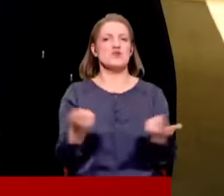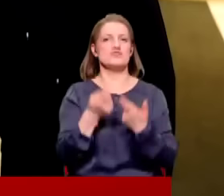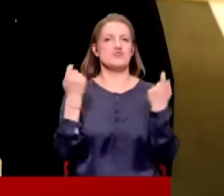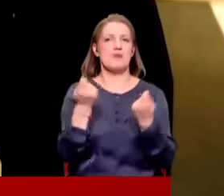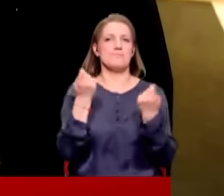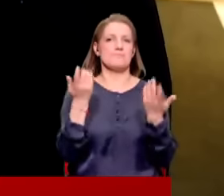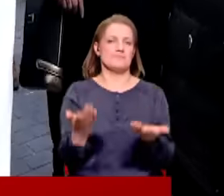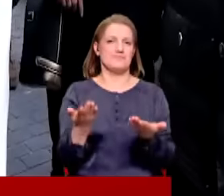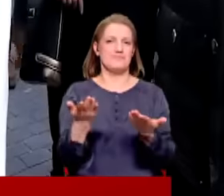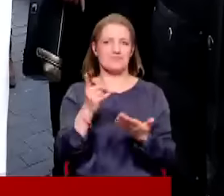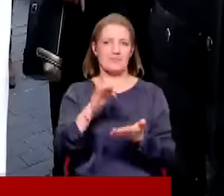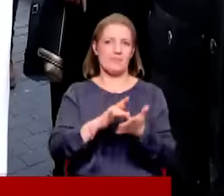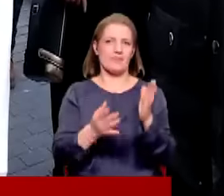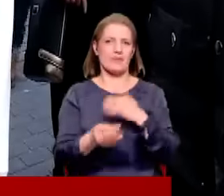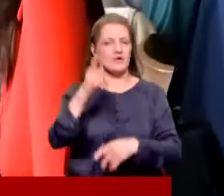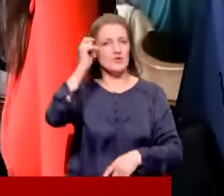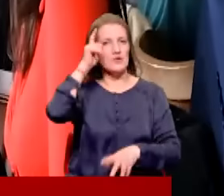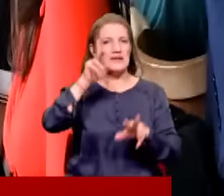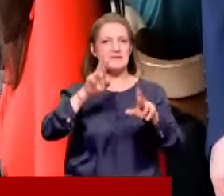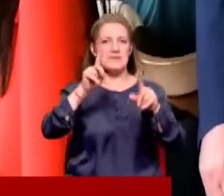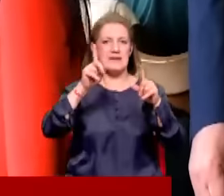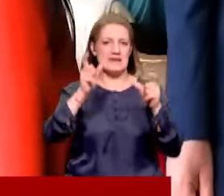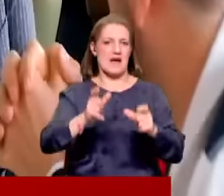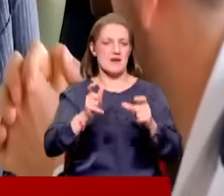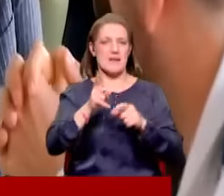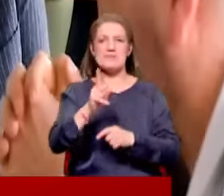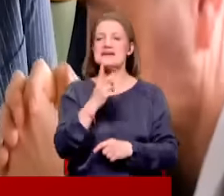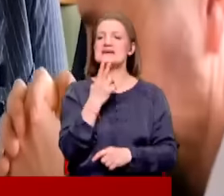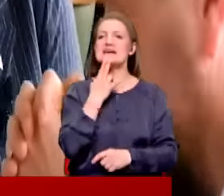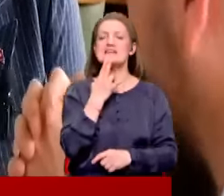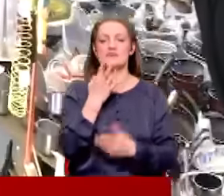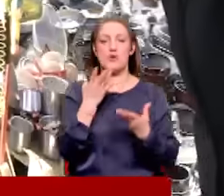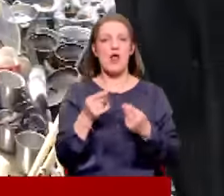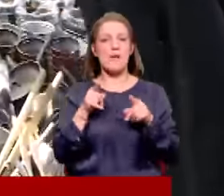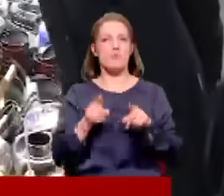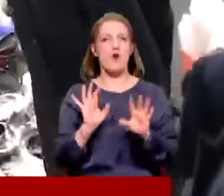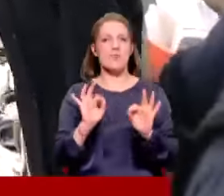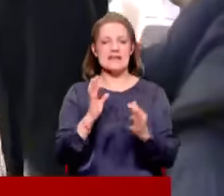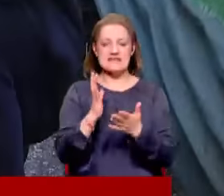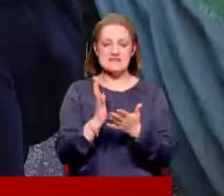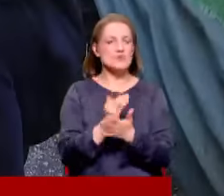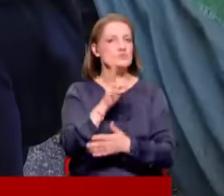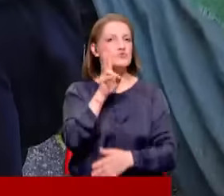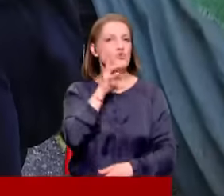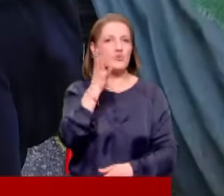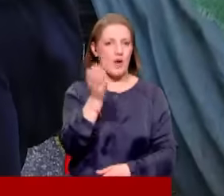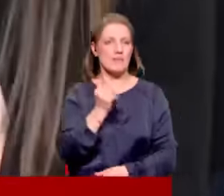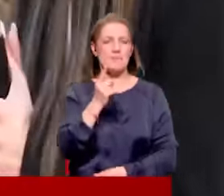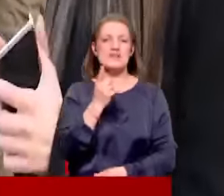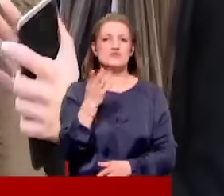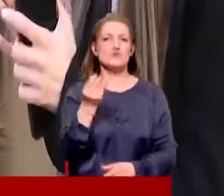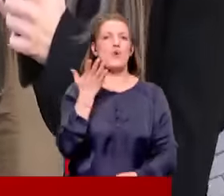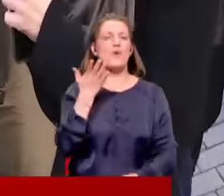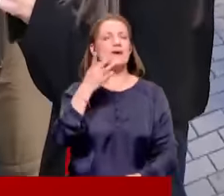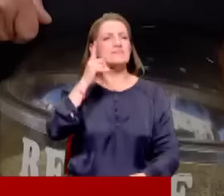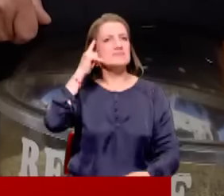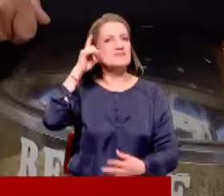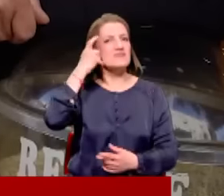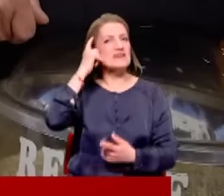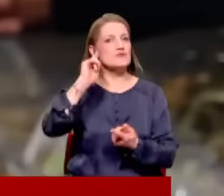yapı ortaya koyduğumuzu düşünüyorum. Üsküdar gibi bir yerde hani bir kadın olarak böyle bir zaferle sonuçlanması pek çok algıyı